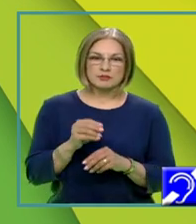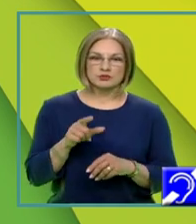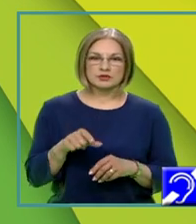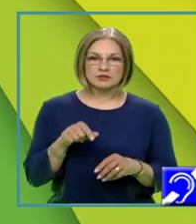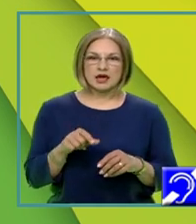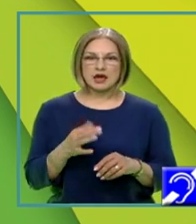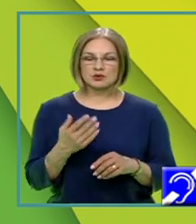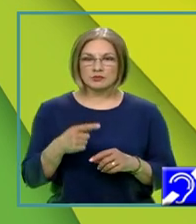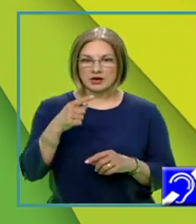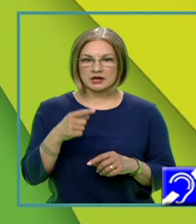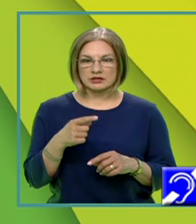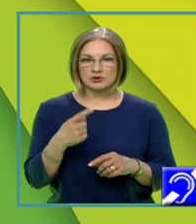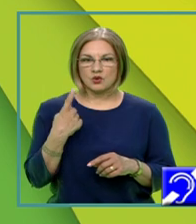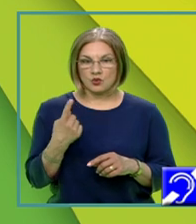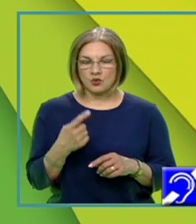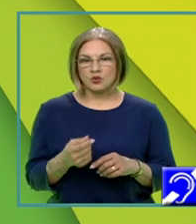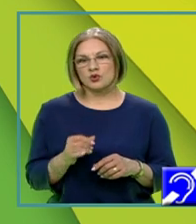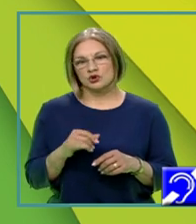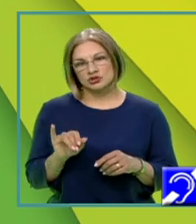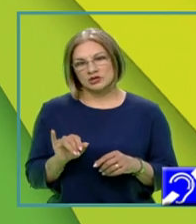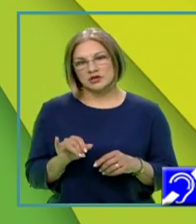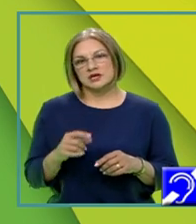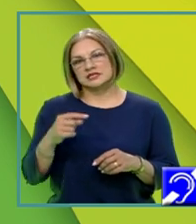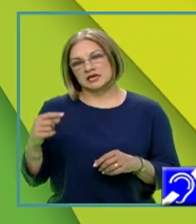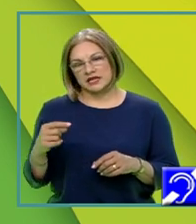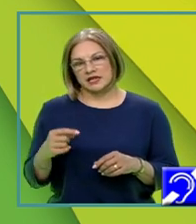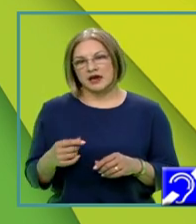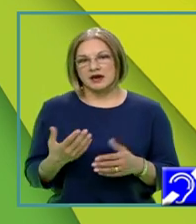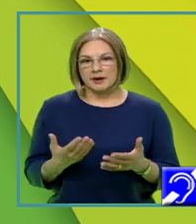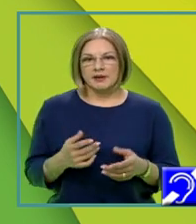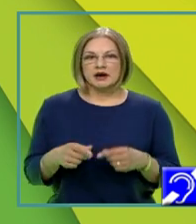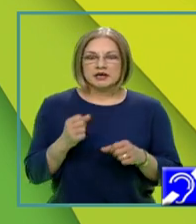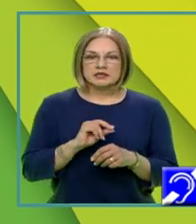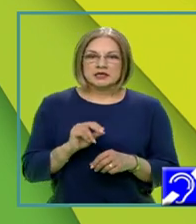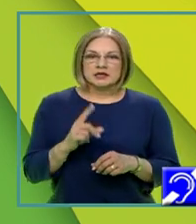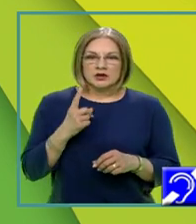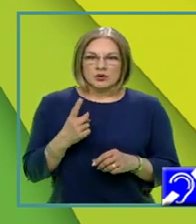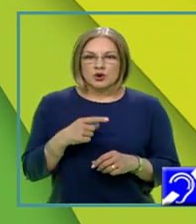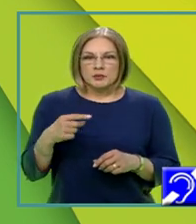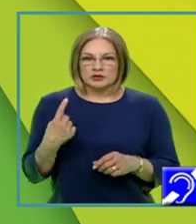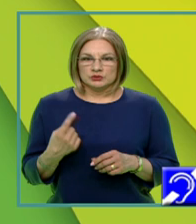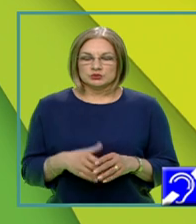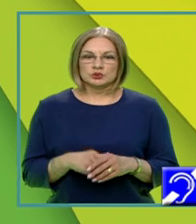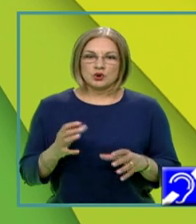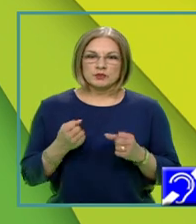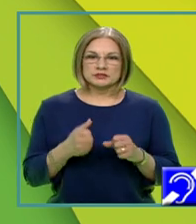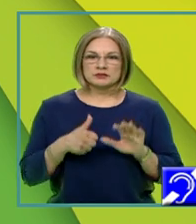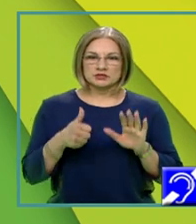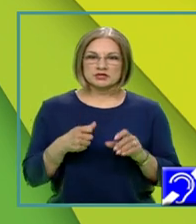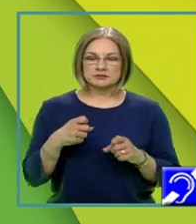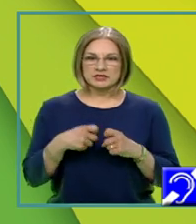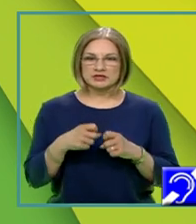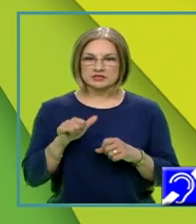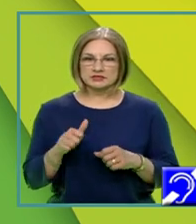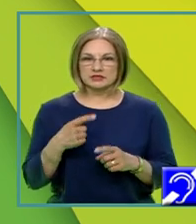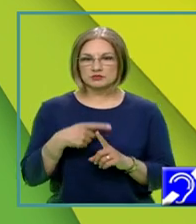numărătorul aceste fracții unu unu și în același timp îl vom și scădea adică vom scrie un minus sunt deja obține 16 x y